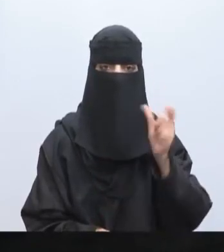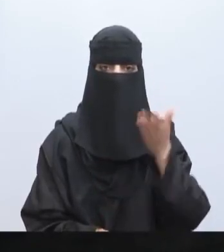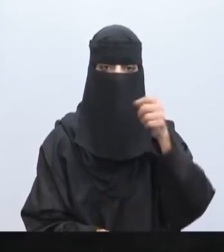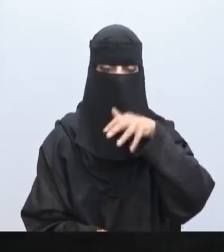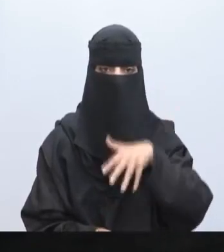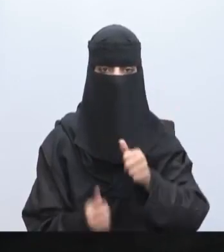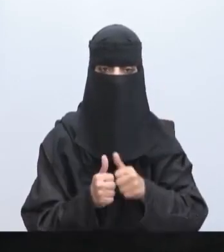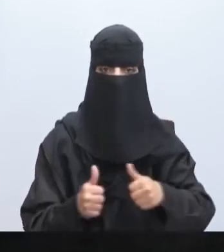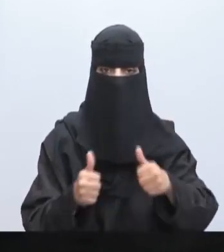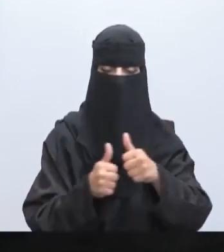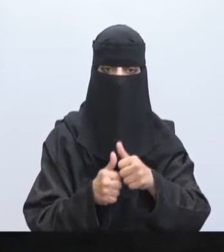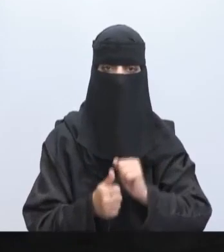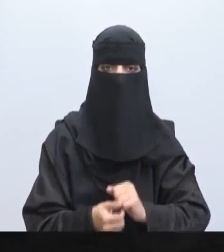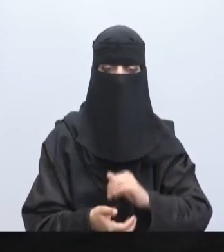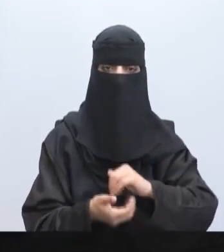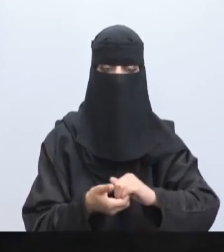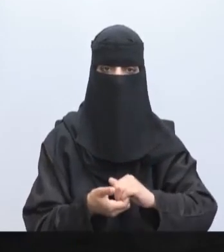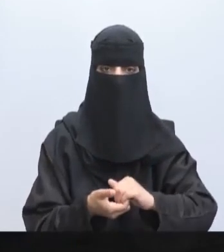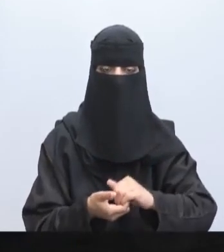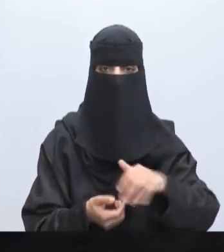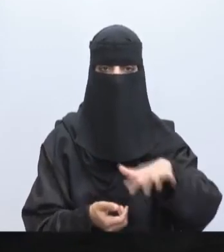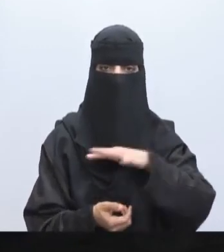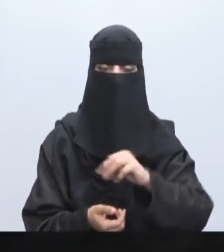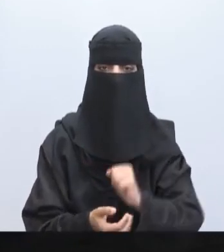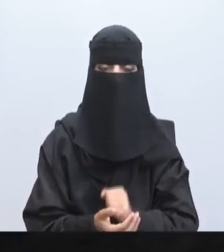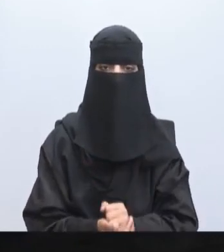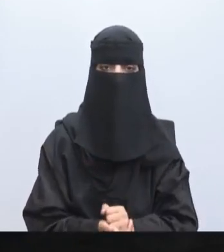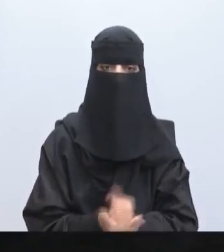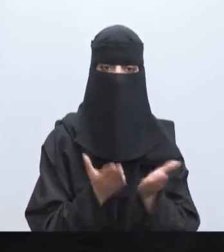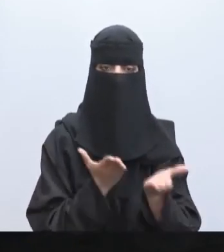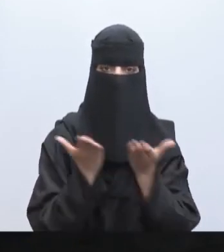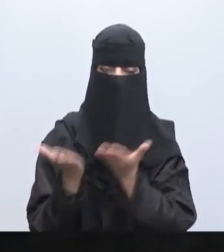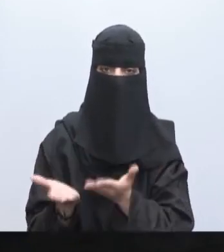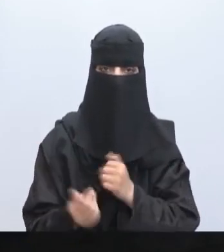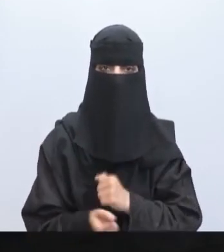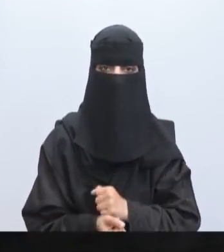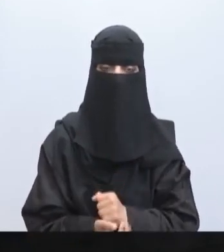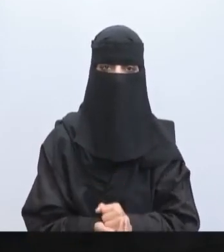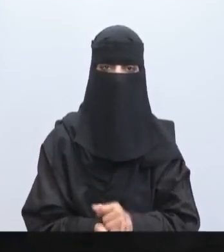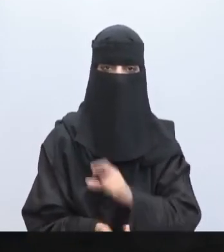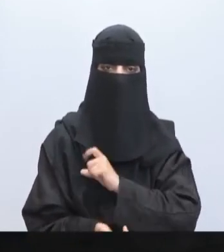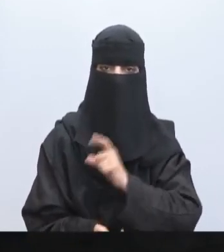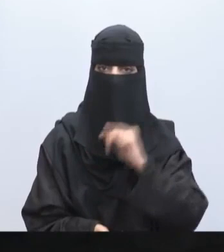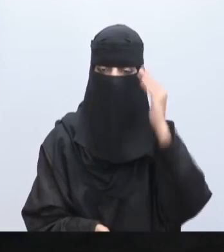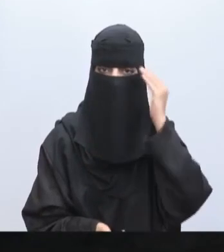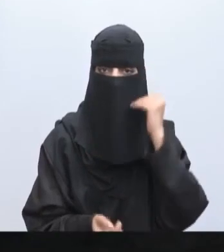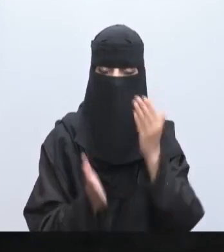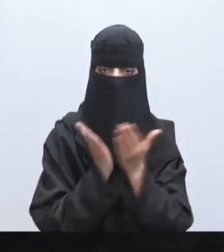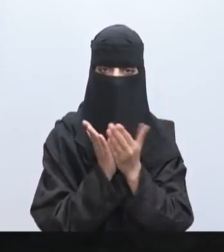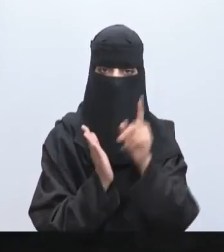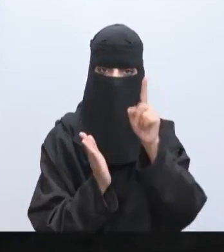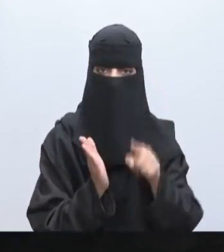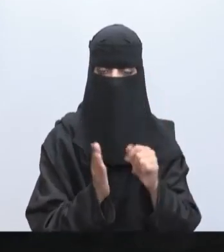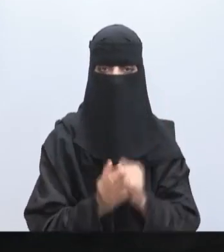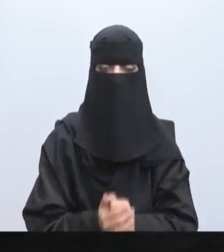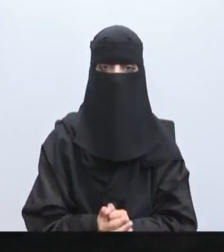وعلى اله وصحبه اجمعين اهلا بكم ابنائي وبناتي الطلاب في درسنا